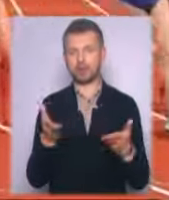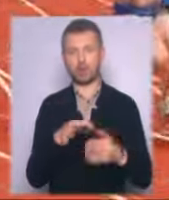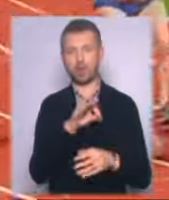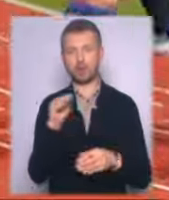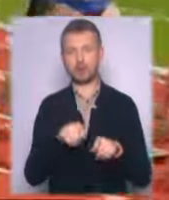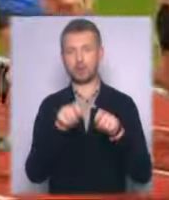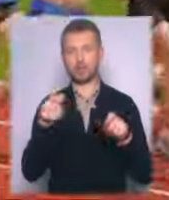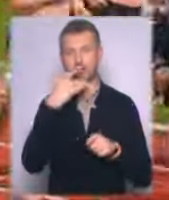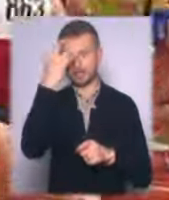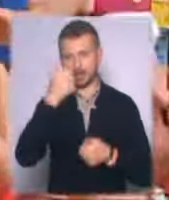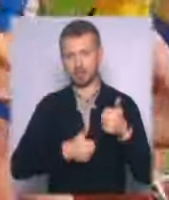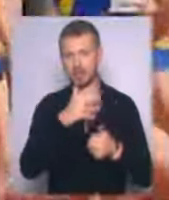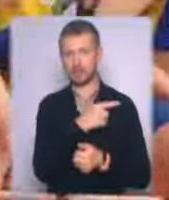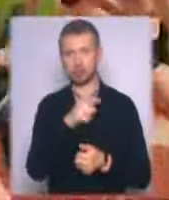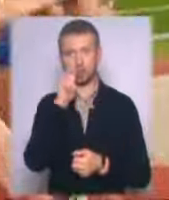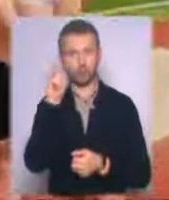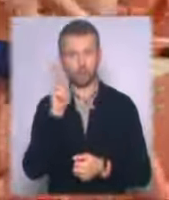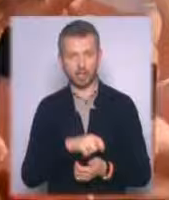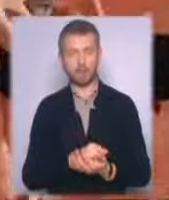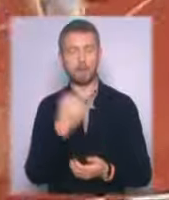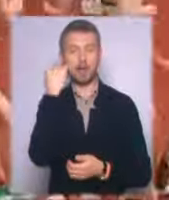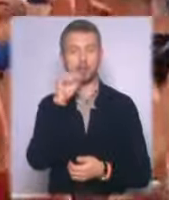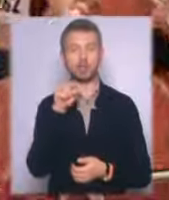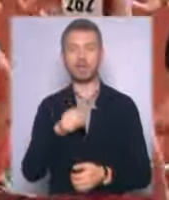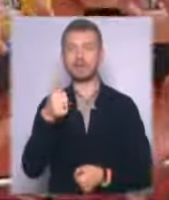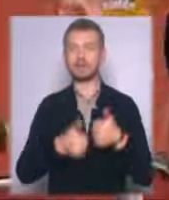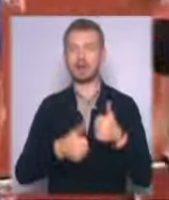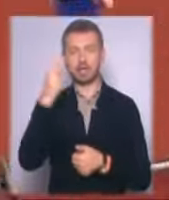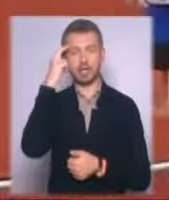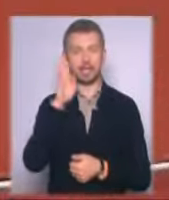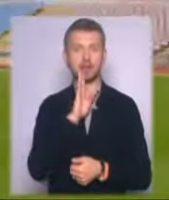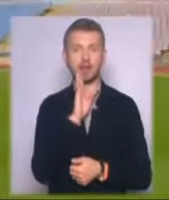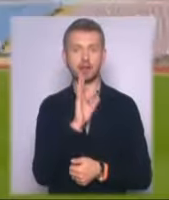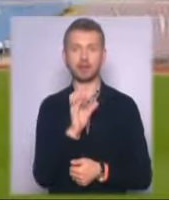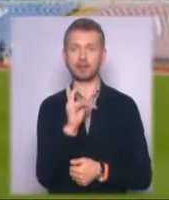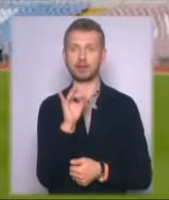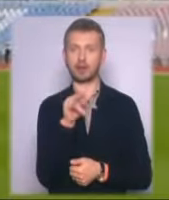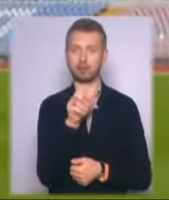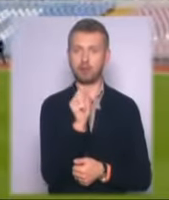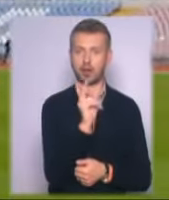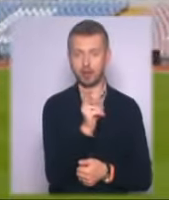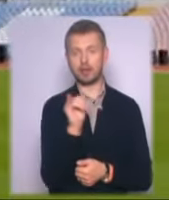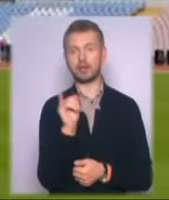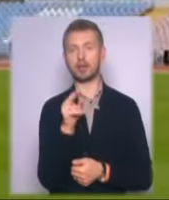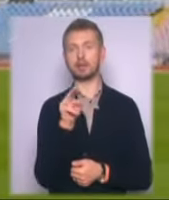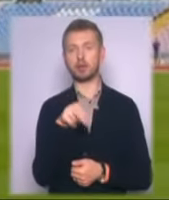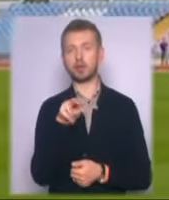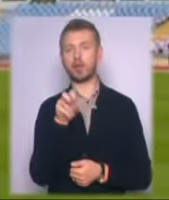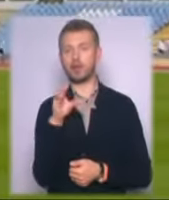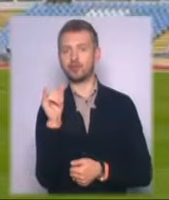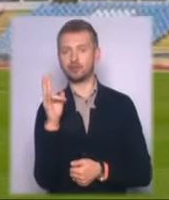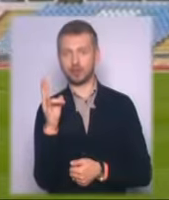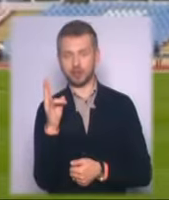відкрила літній змагальний сезон в Україні. Перемогли на цих стартах киянка Ольга Скрипак та Дмитро Лашин з Київської